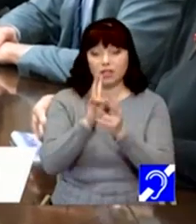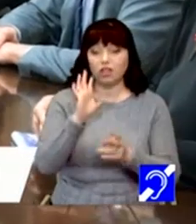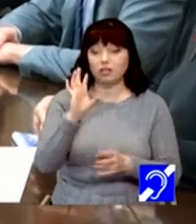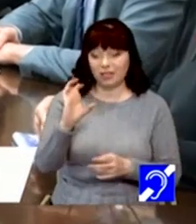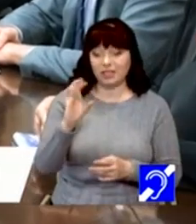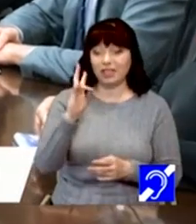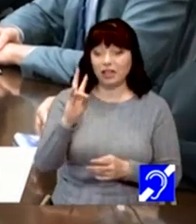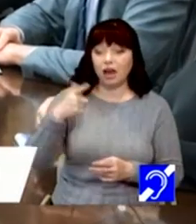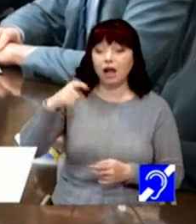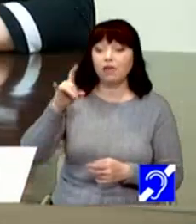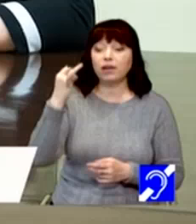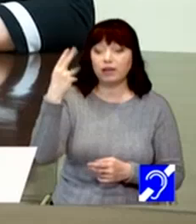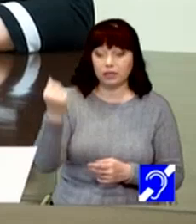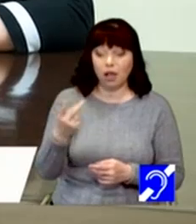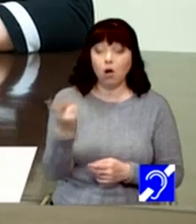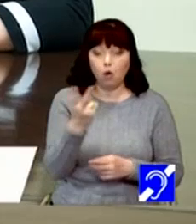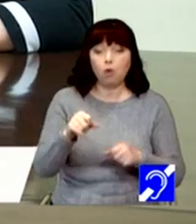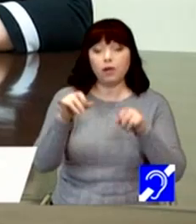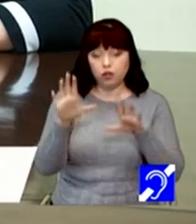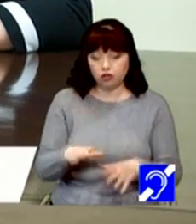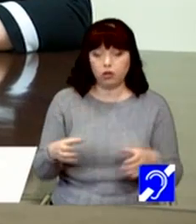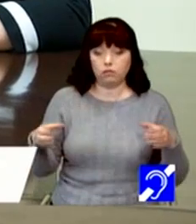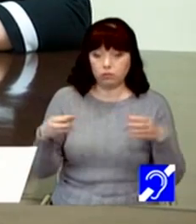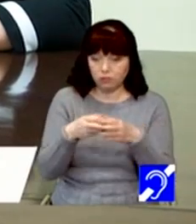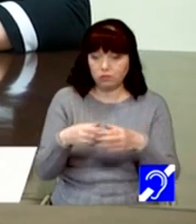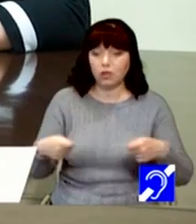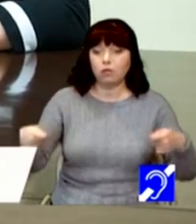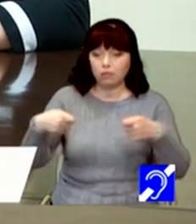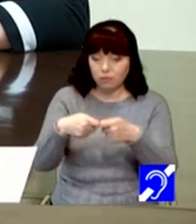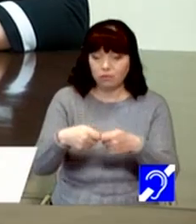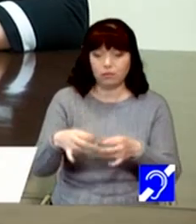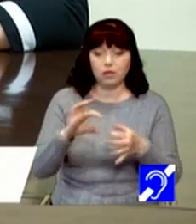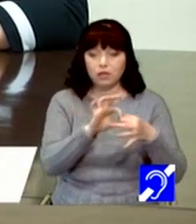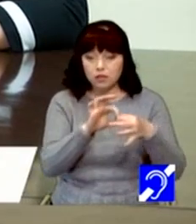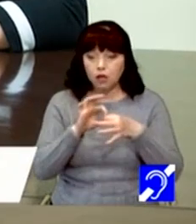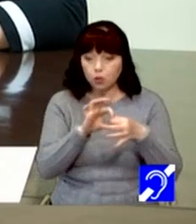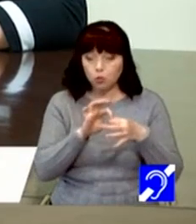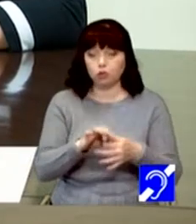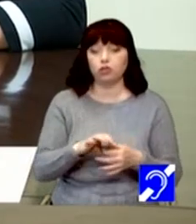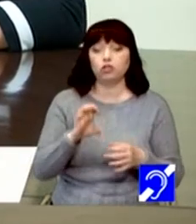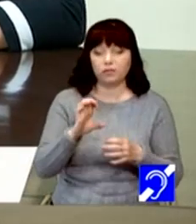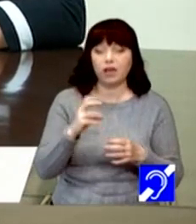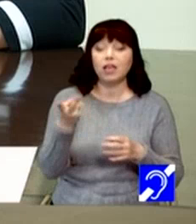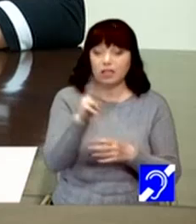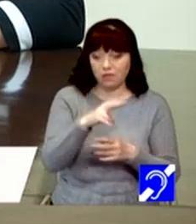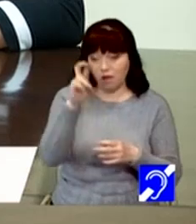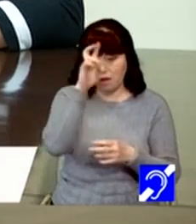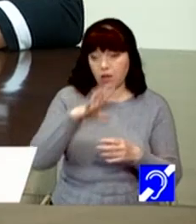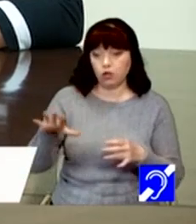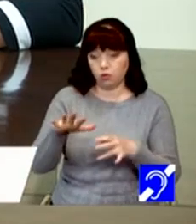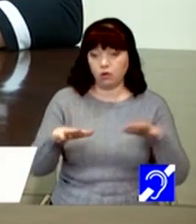Natalia gavrilita cei doi au decis să consolideze cooperarea între autoritățile de concurența din cele două state